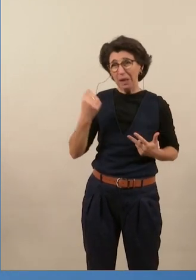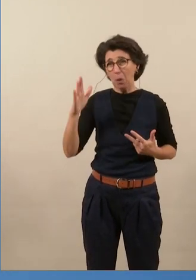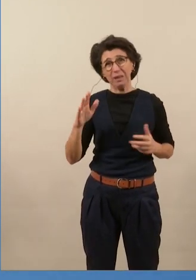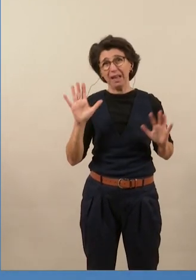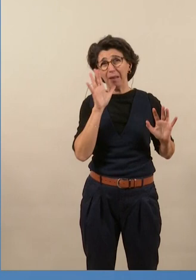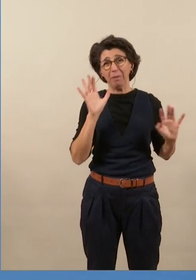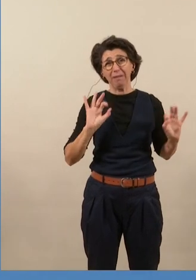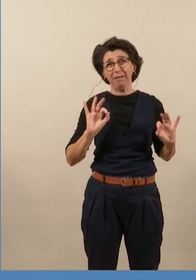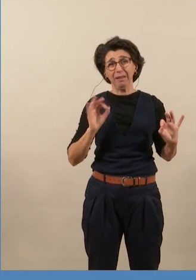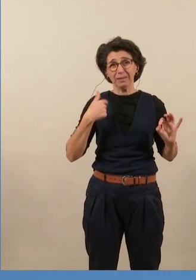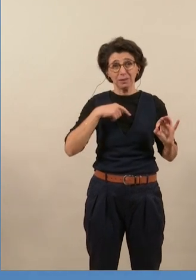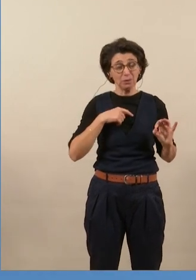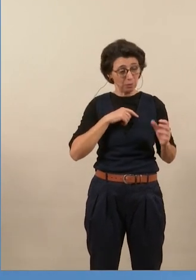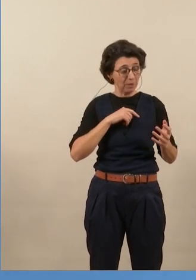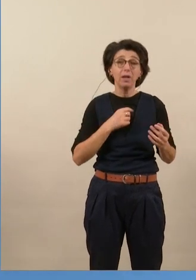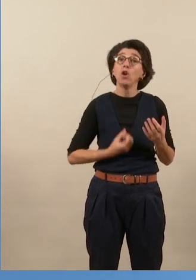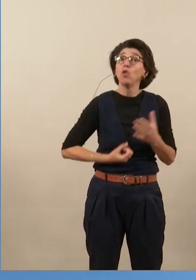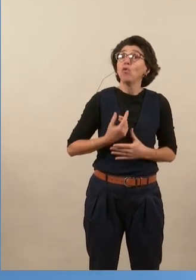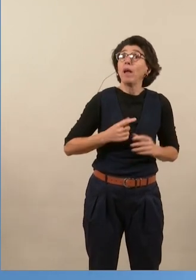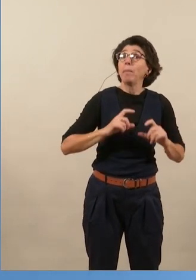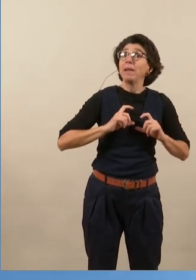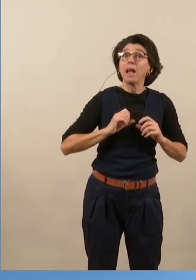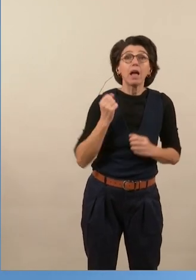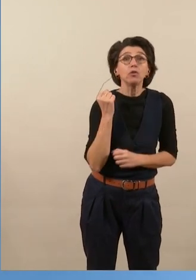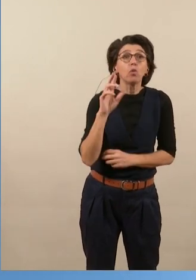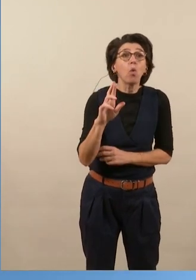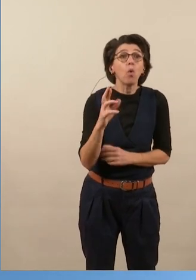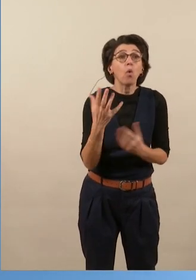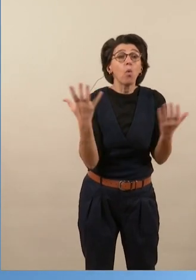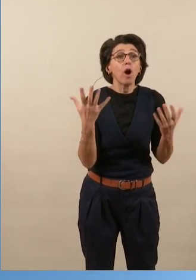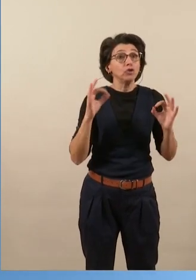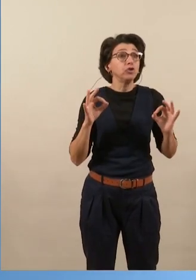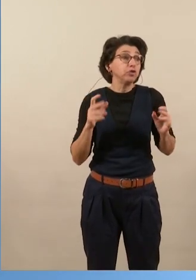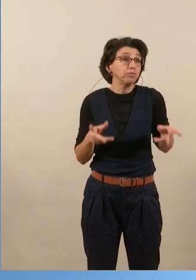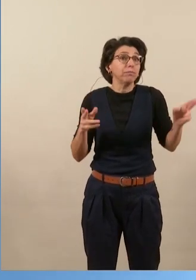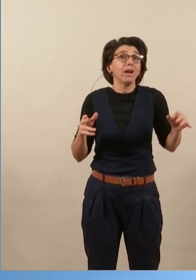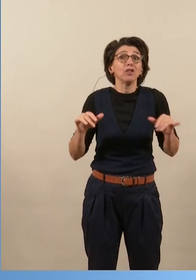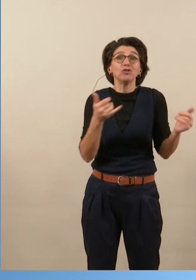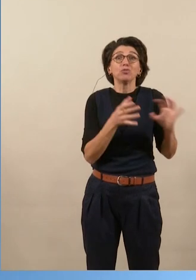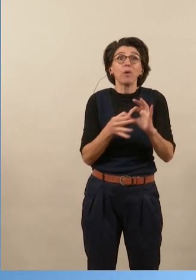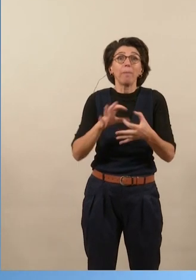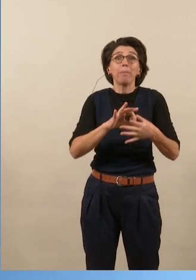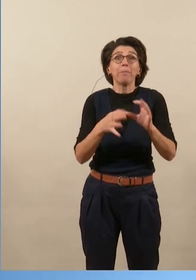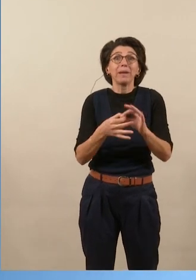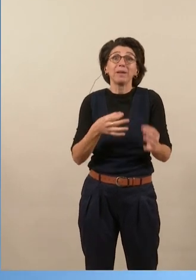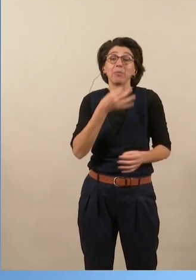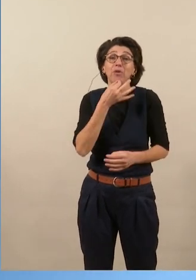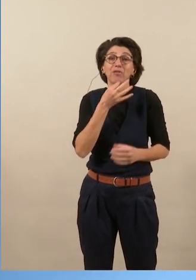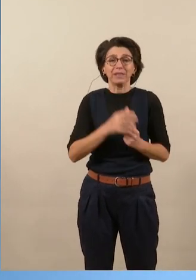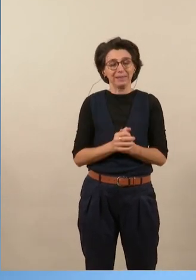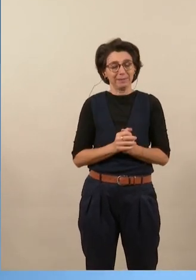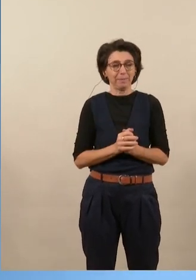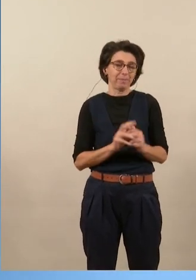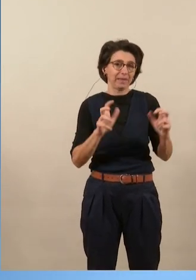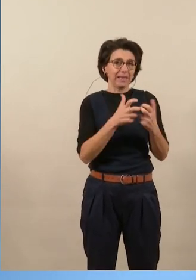mentionner à nouveau une autre médaille une une médaille d'or cette fois c'est tombe bien on est en période Jo hein l'augmentation de la taxe